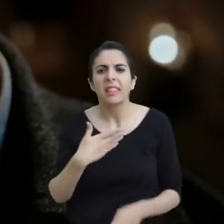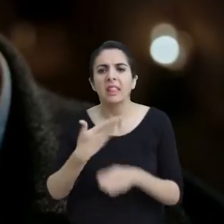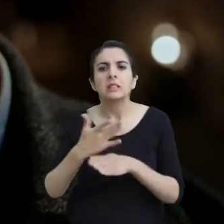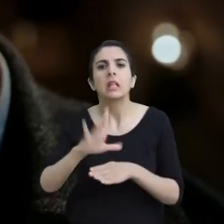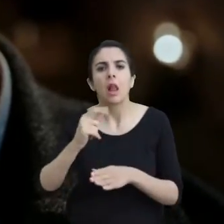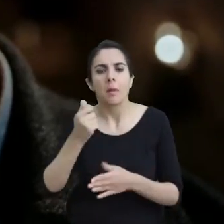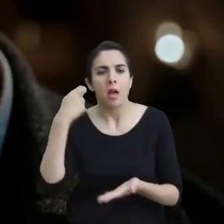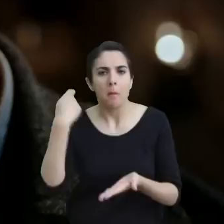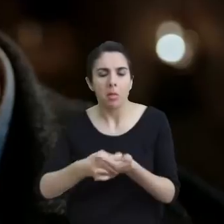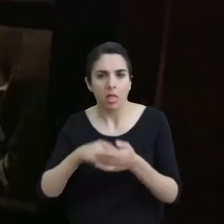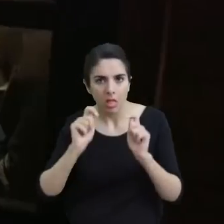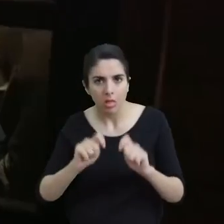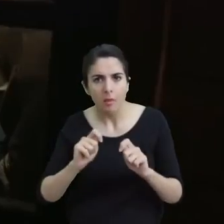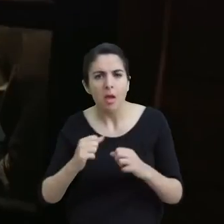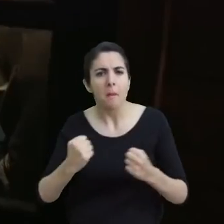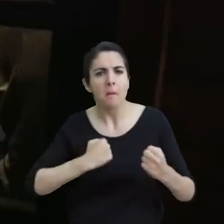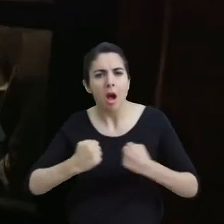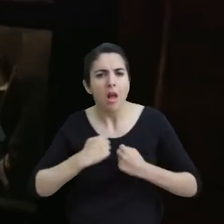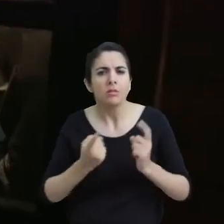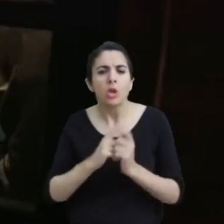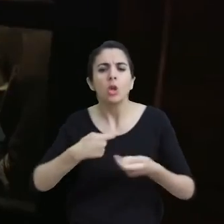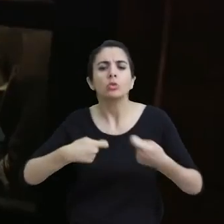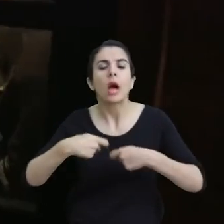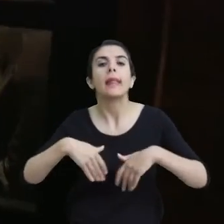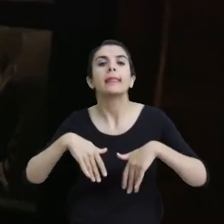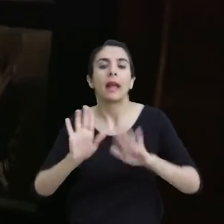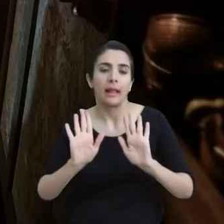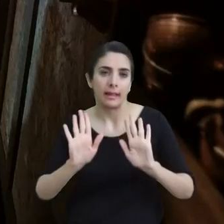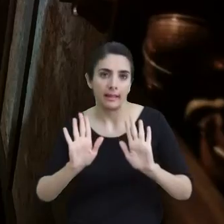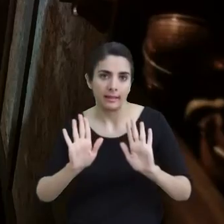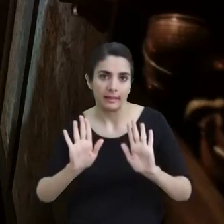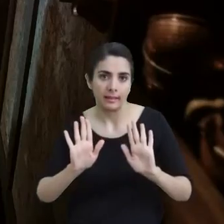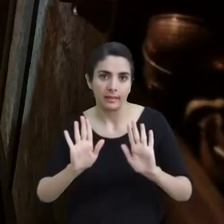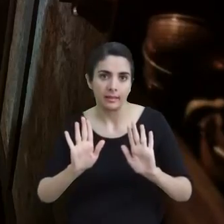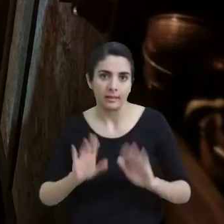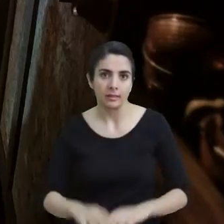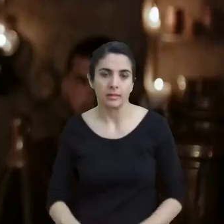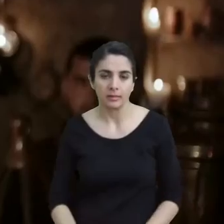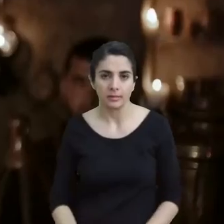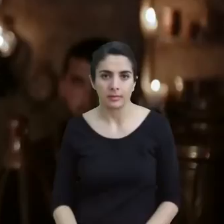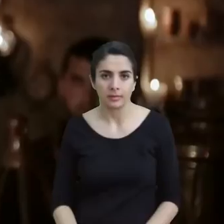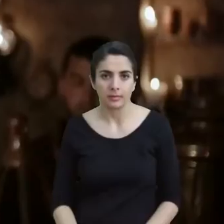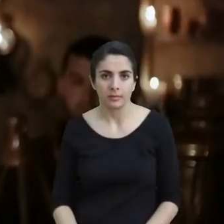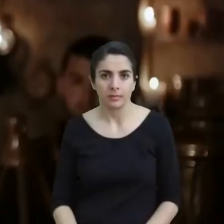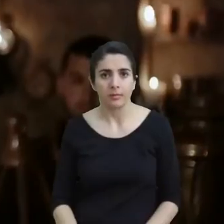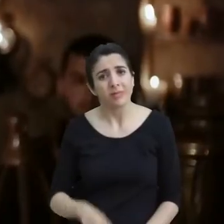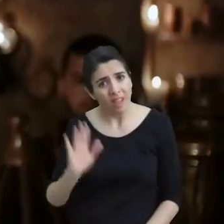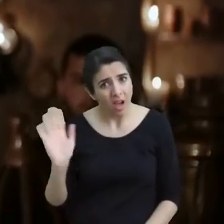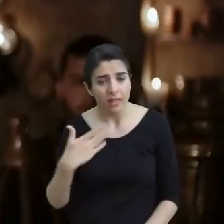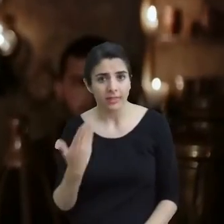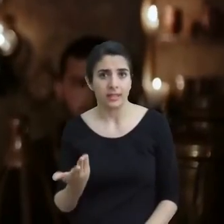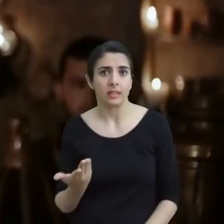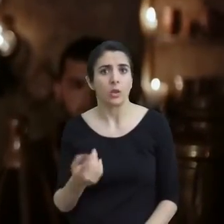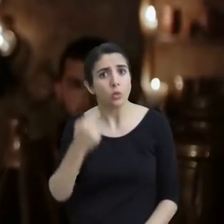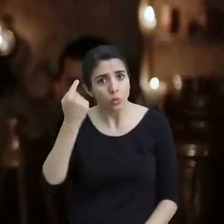Birisiye değil, nakit iş yapıyor. Bakkal, çakkal, tüccar değil. Hamdi de içeride. Hadi be